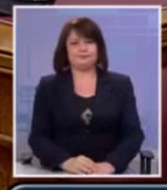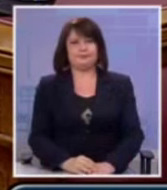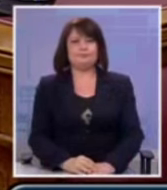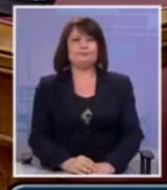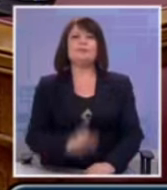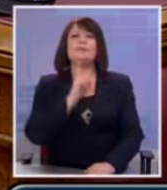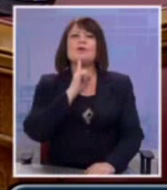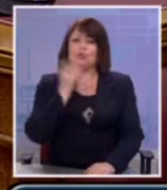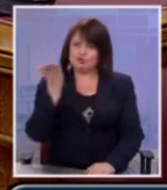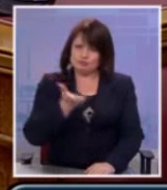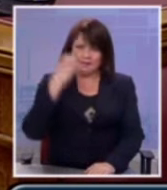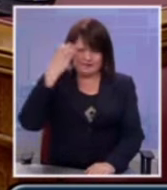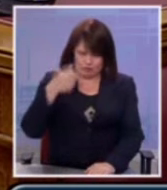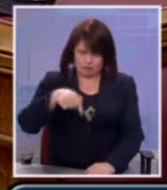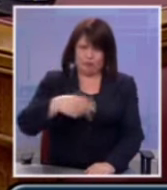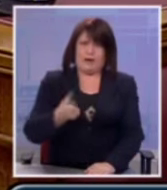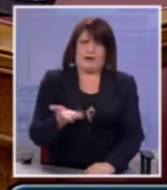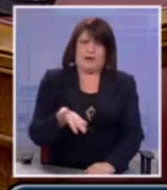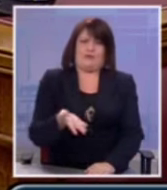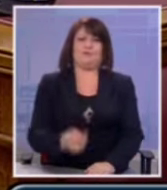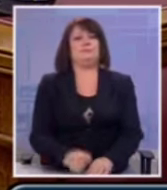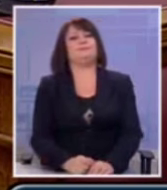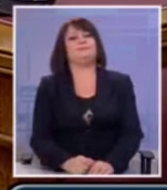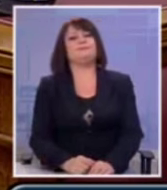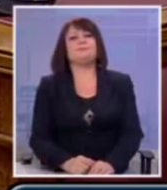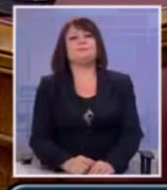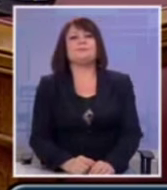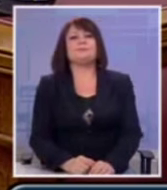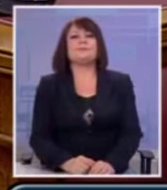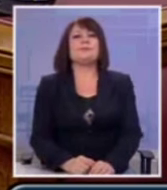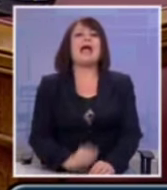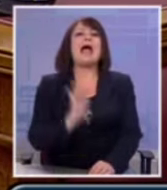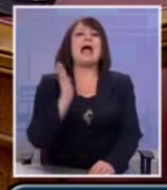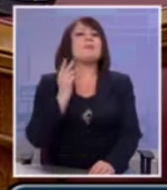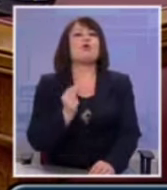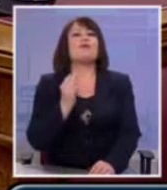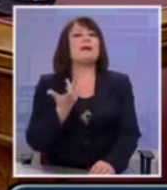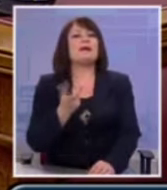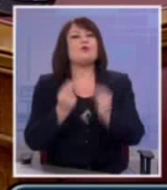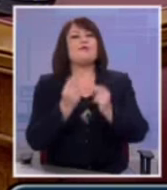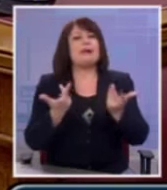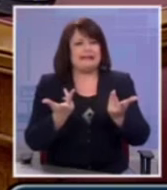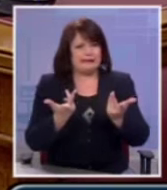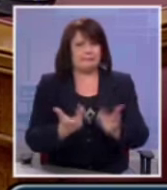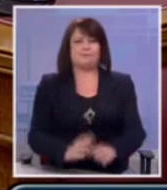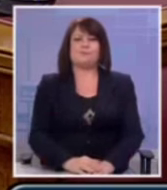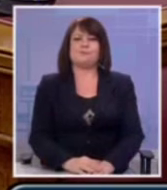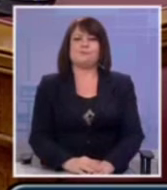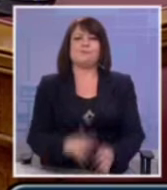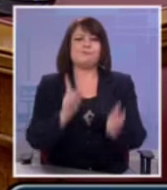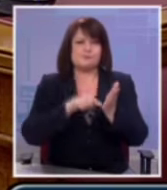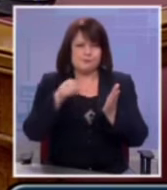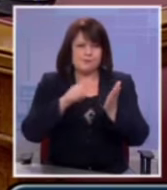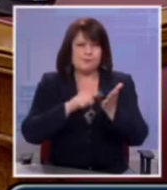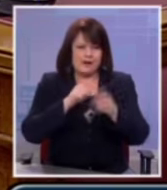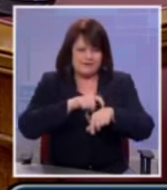στην επιτροπή σας. Τώρα, εάν δεν... Το πρόβλημα μας ποιο είναι? Είναι ότι πρέπει να γίνει τώρα η